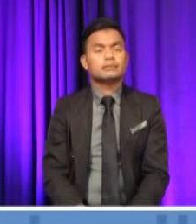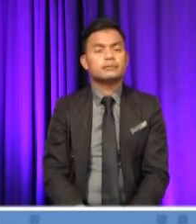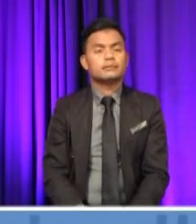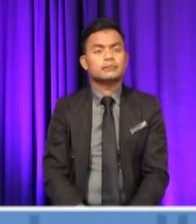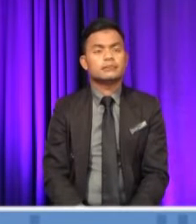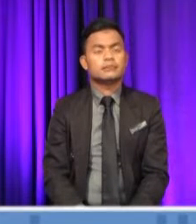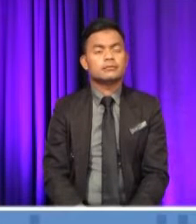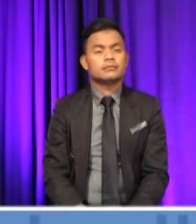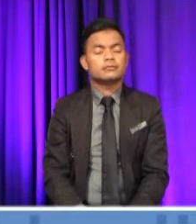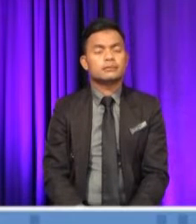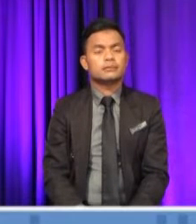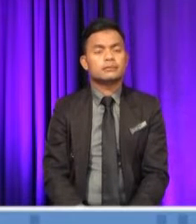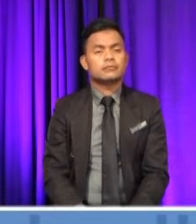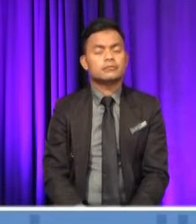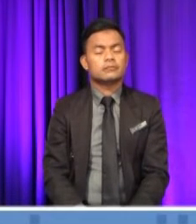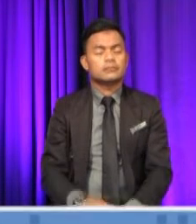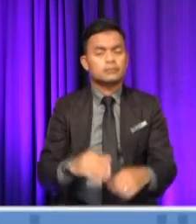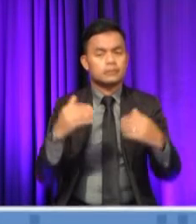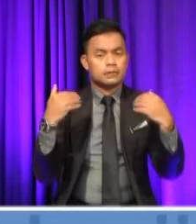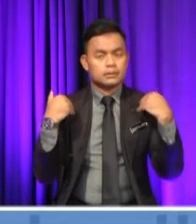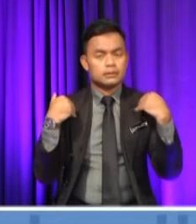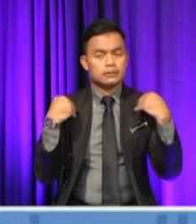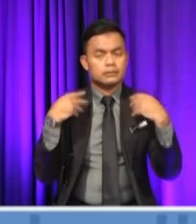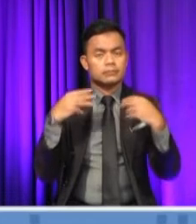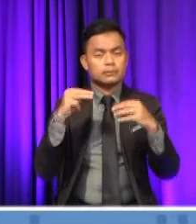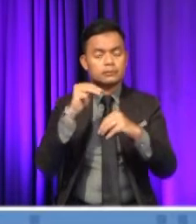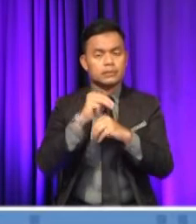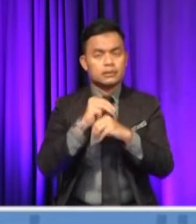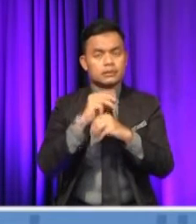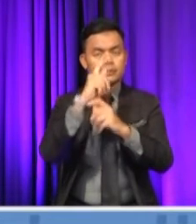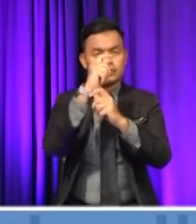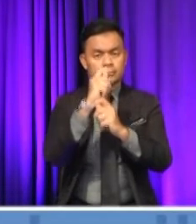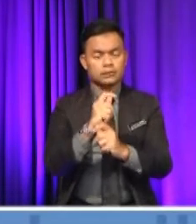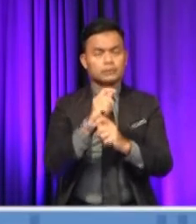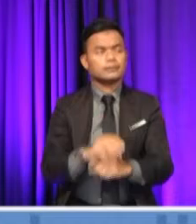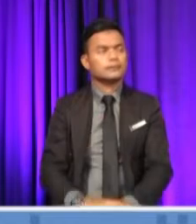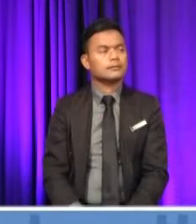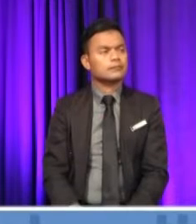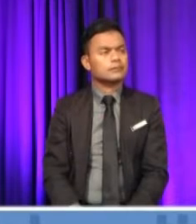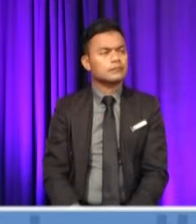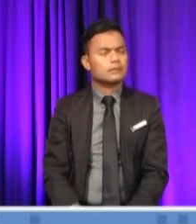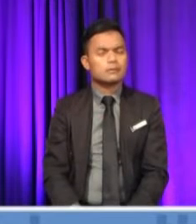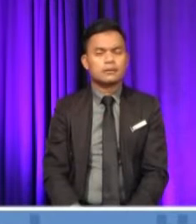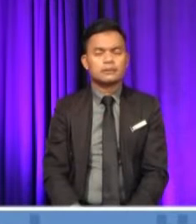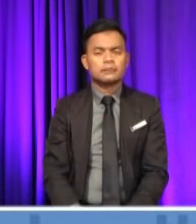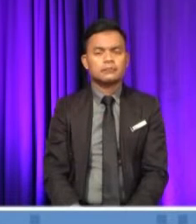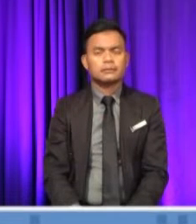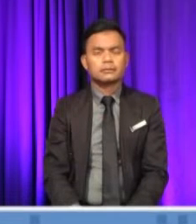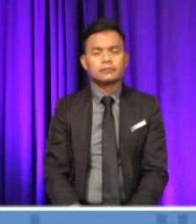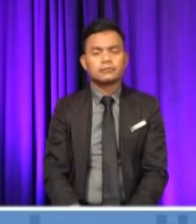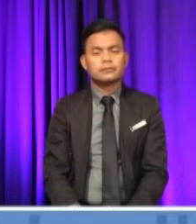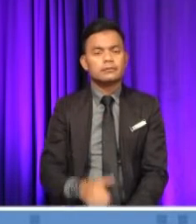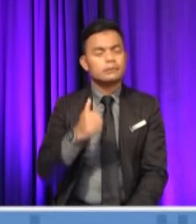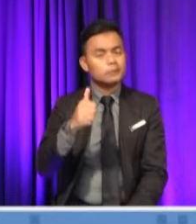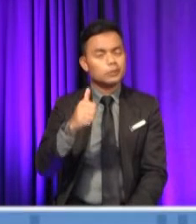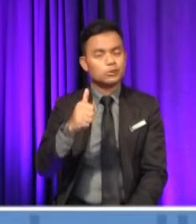Dan yang kedua mempunyai magnitude yang tetap. Okey. Okey, betul tak ni? Betul tak? Terbaik. Okey, betul. Bagus Amsyar. Dia mempunyai magnitude